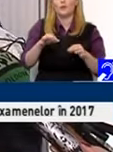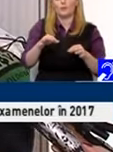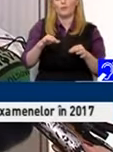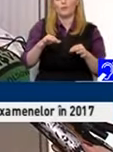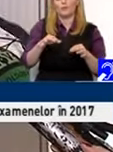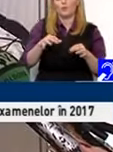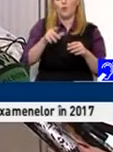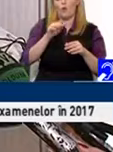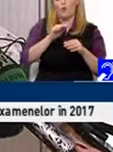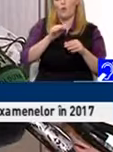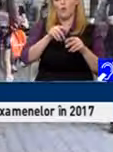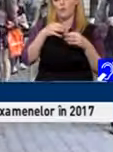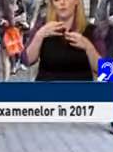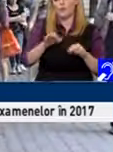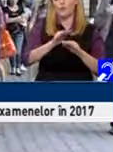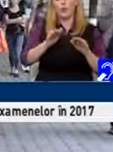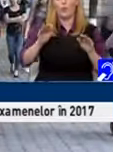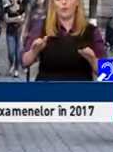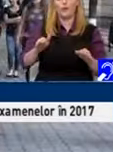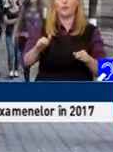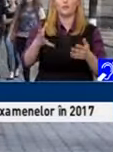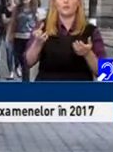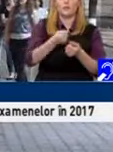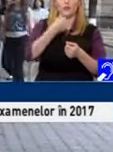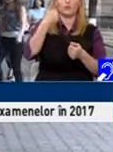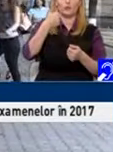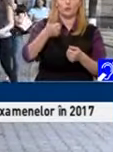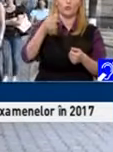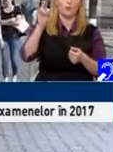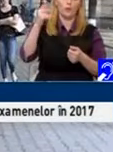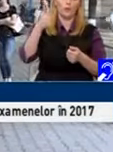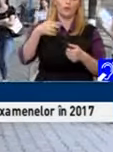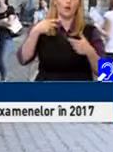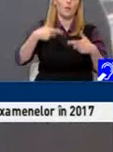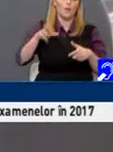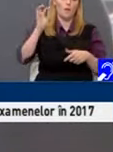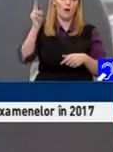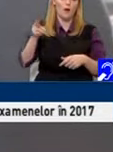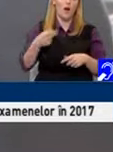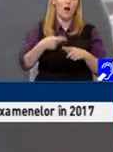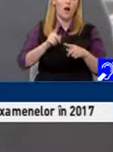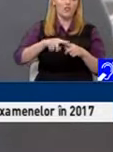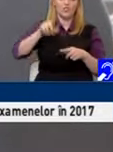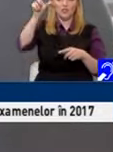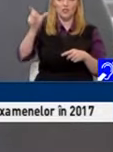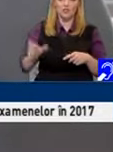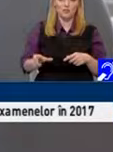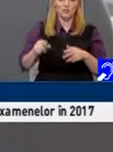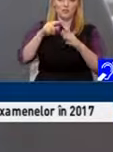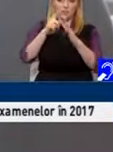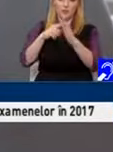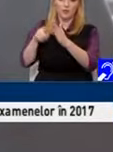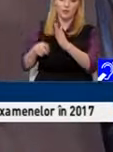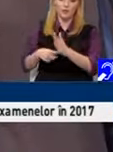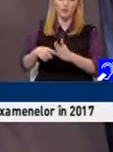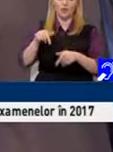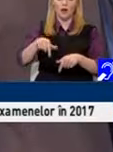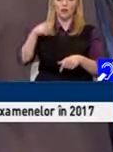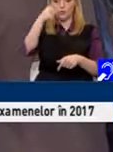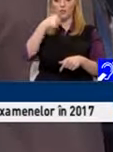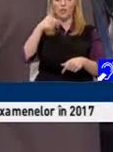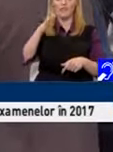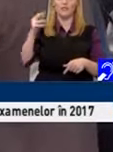susțină bac. Nota maximală. Oficialii de la Ministerul Educației confirmă că testele de la examenul de fizică din acest an